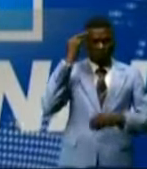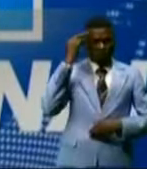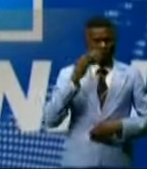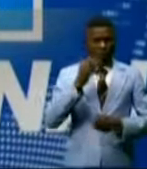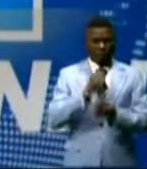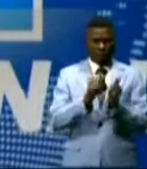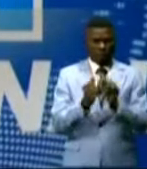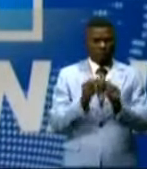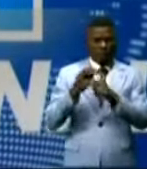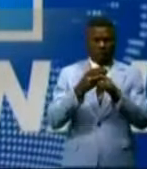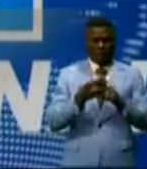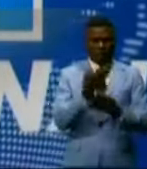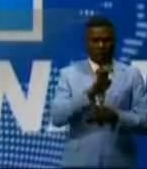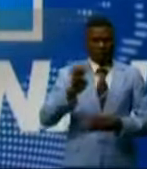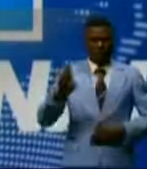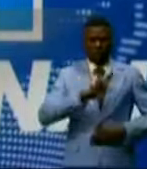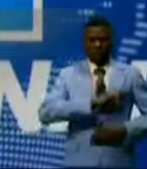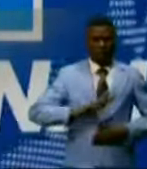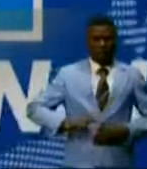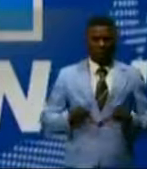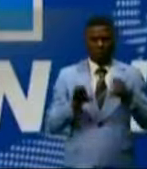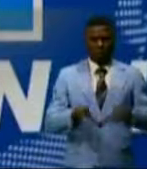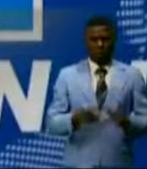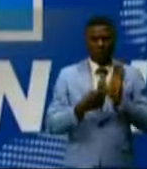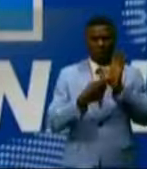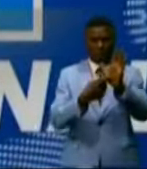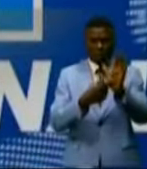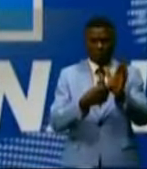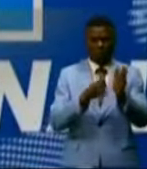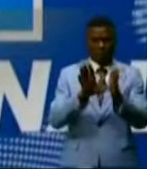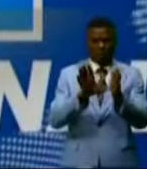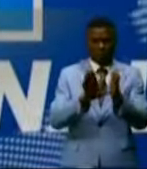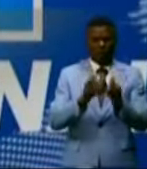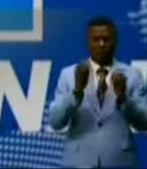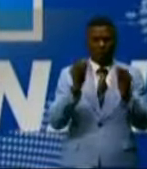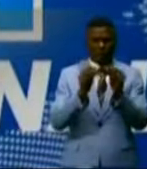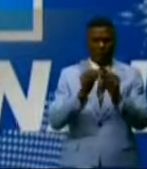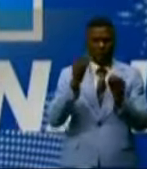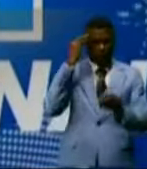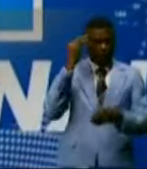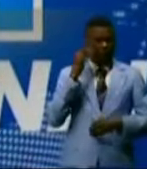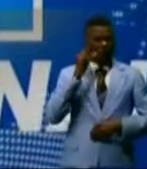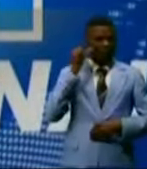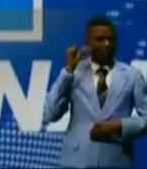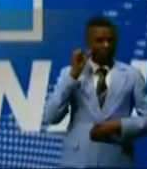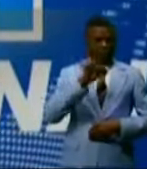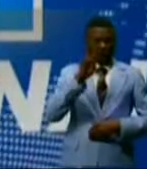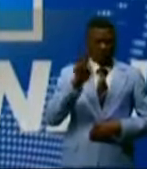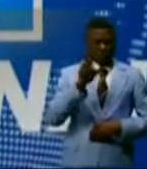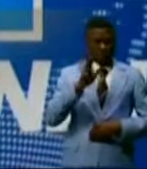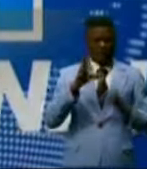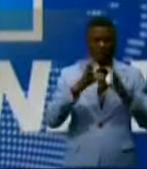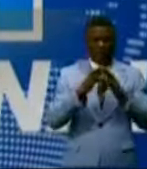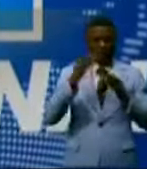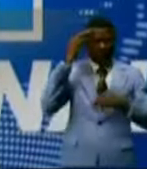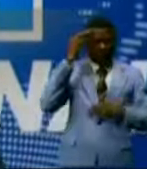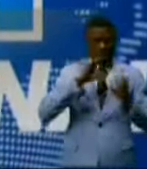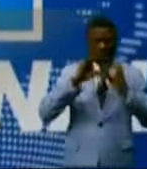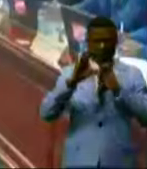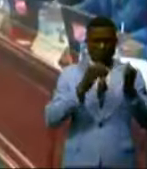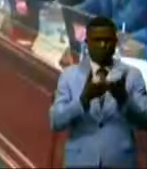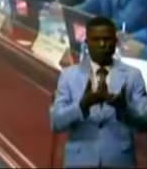situation sécuritaire dans l'est du pays. Je vous propose de suivre l'extrait du compte-rendu avec le ministre de la Communication et des Médias, Patrick